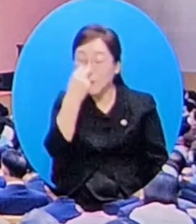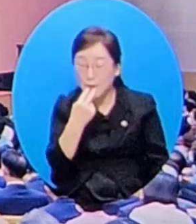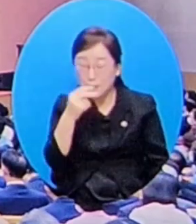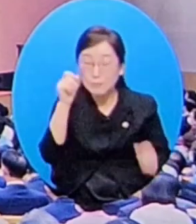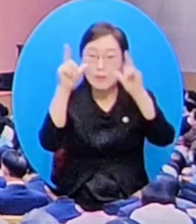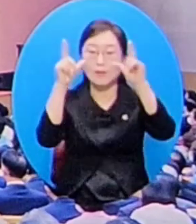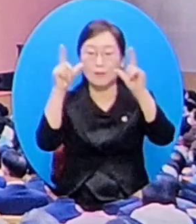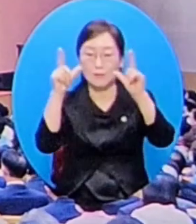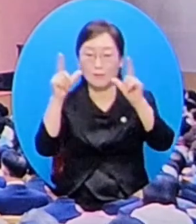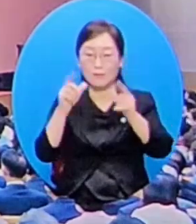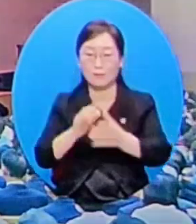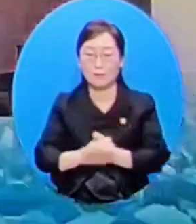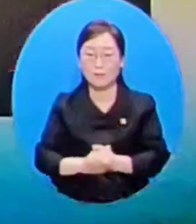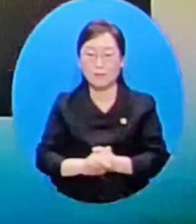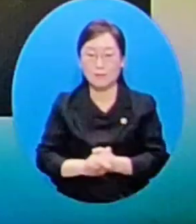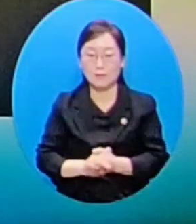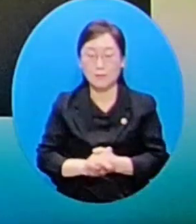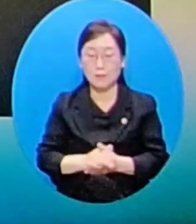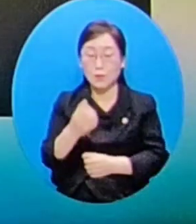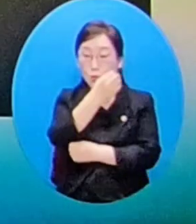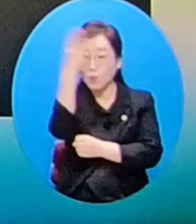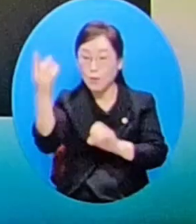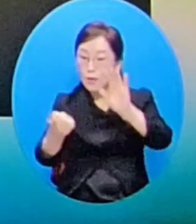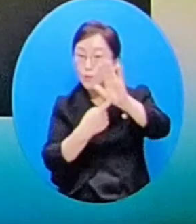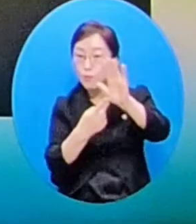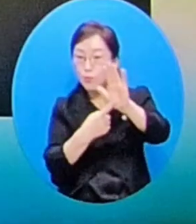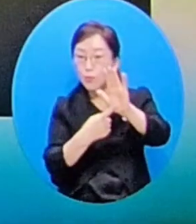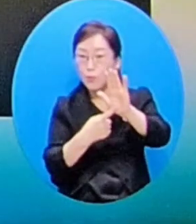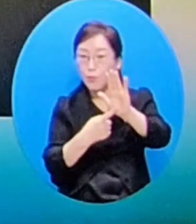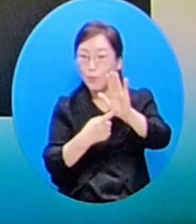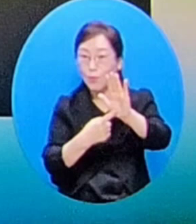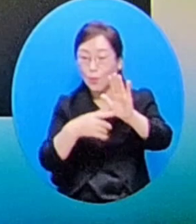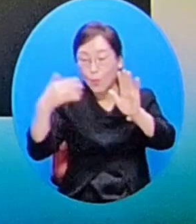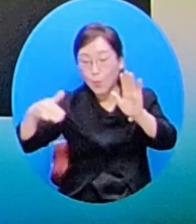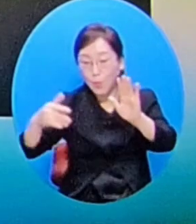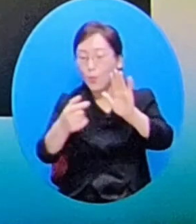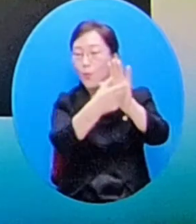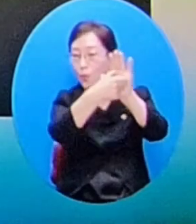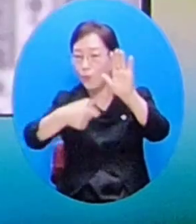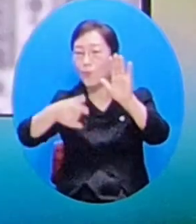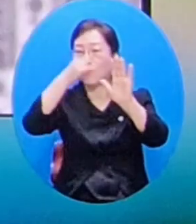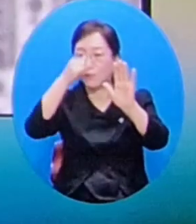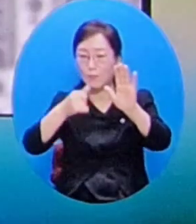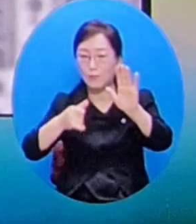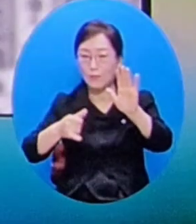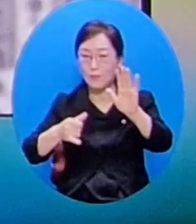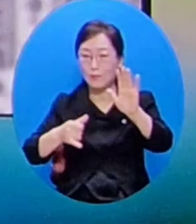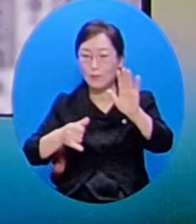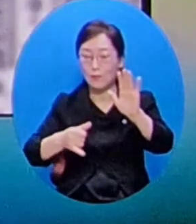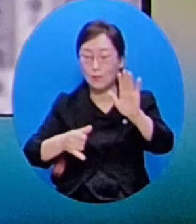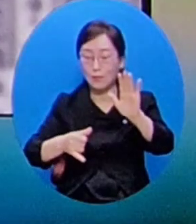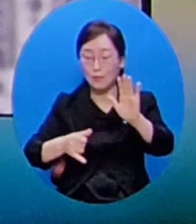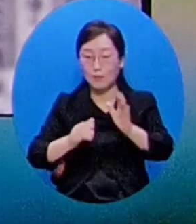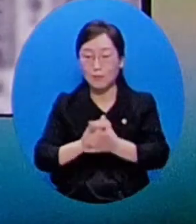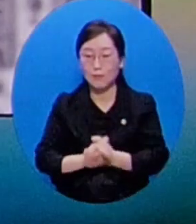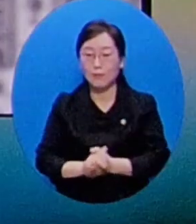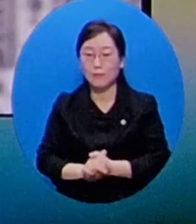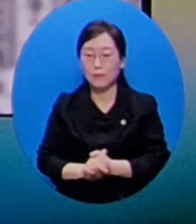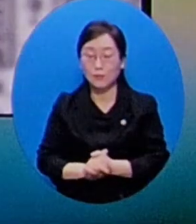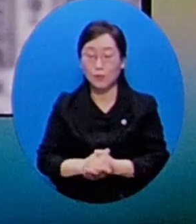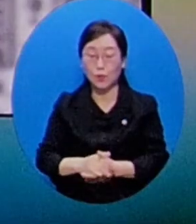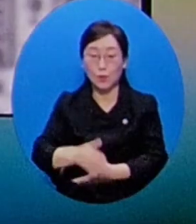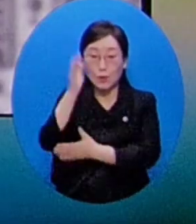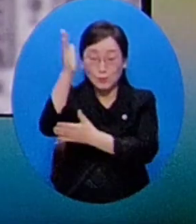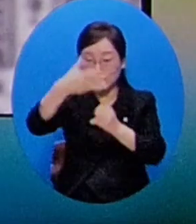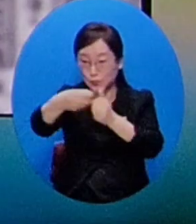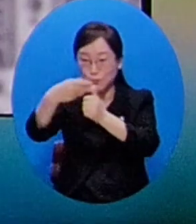하고 당시 동아일보에서도 이 내용을 기록했습니다. 김익대 기자로 동아일보에서도 기사가 나왔고 붕해를